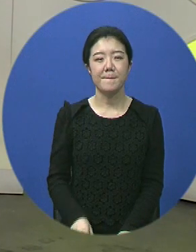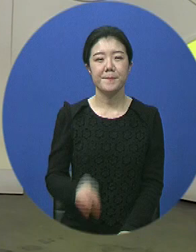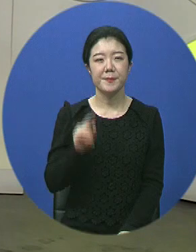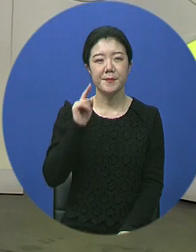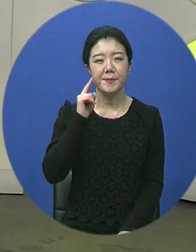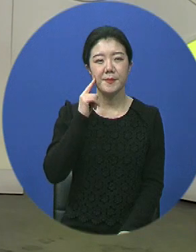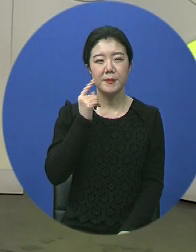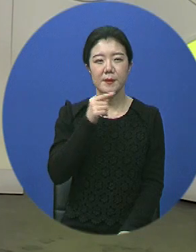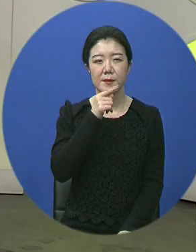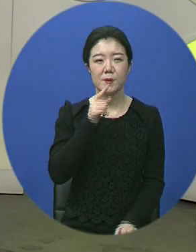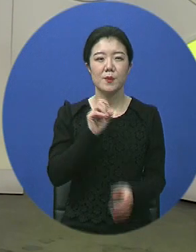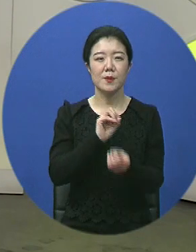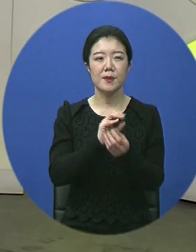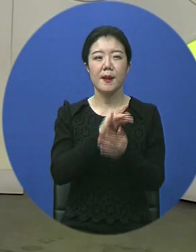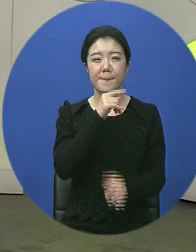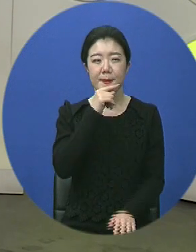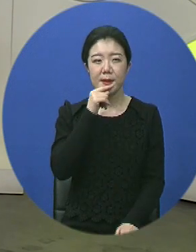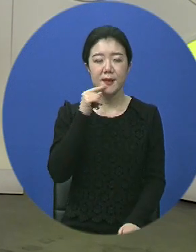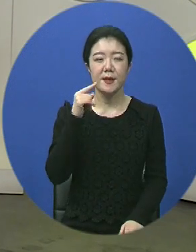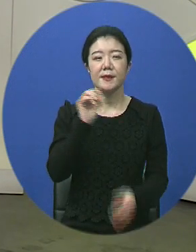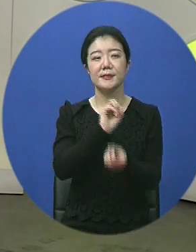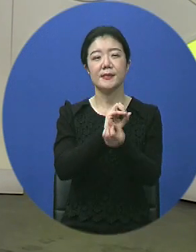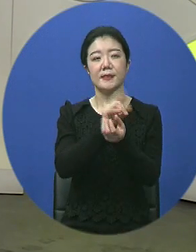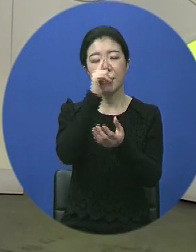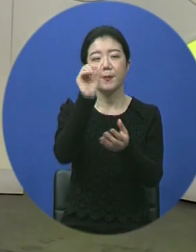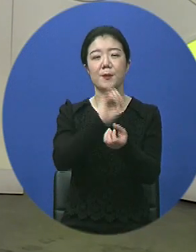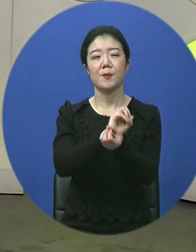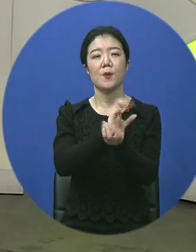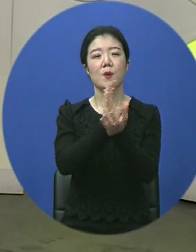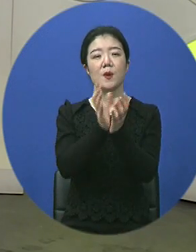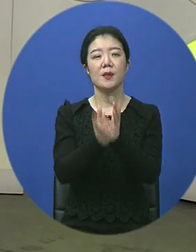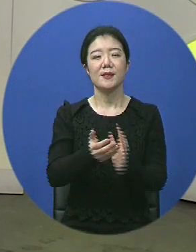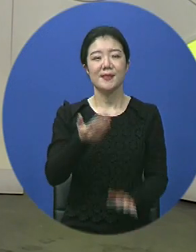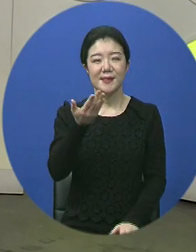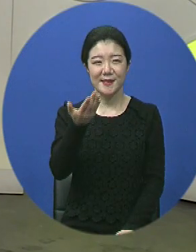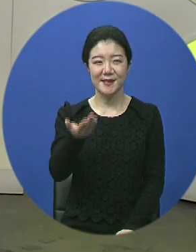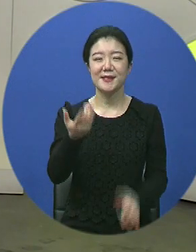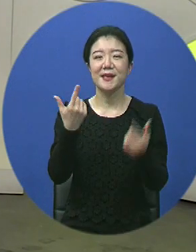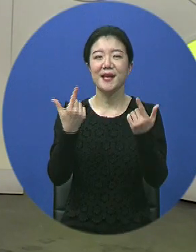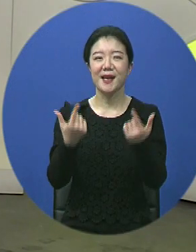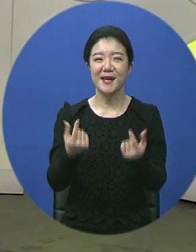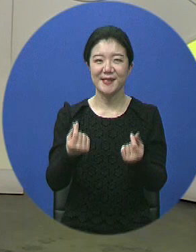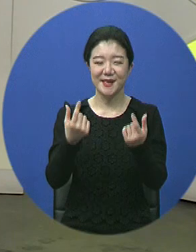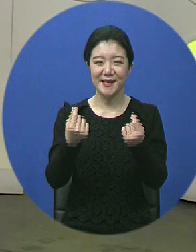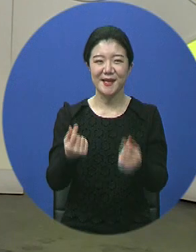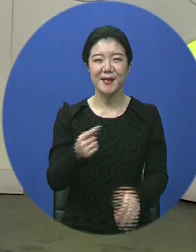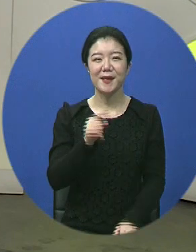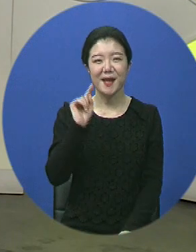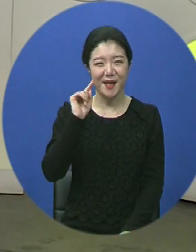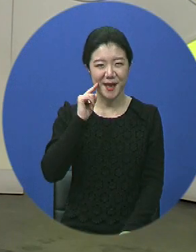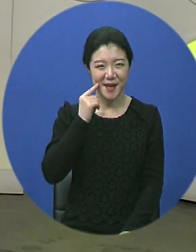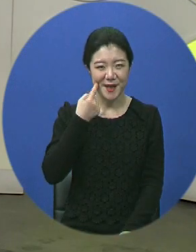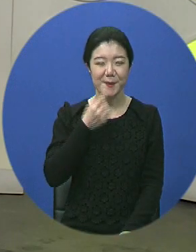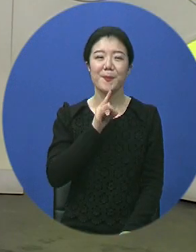예쁜 꽃병에 빨간 장미꽃 당신같이 꽃기만 하네.